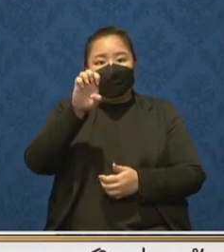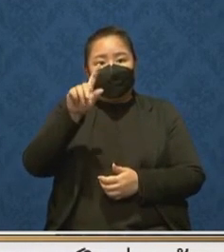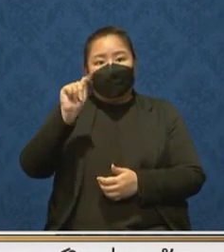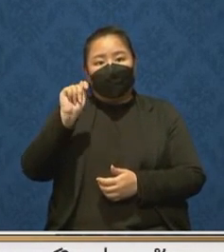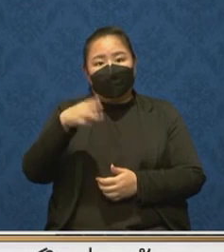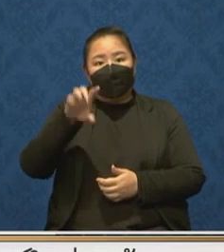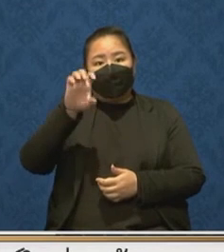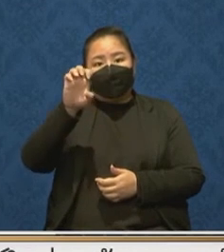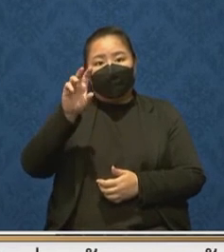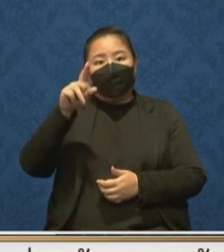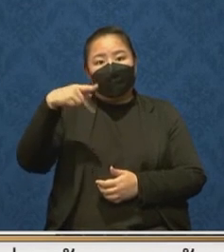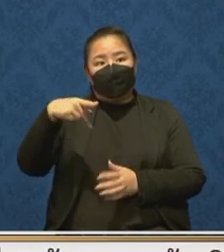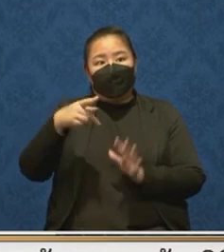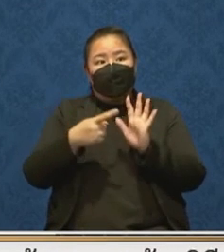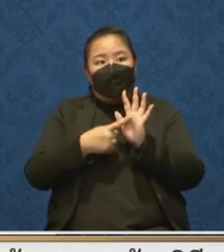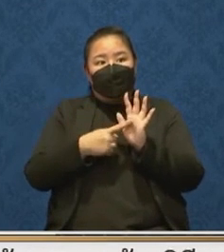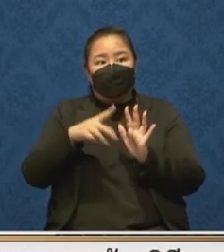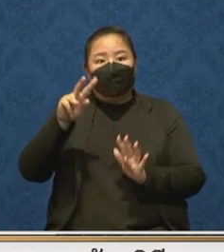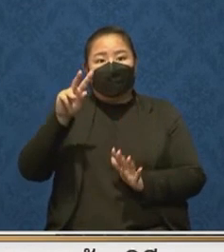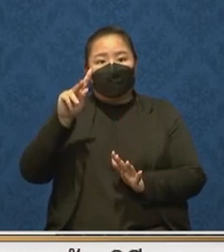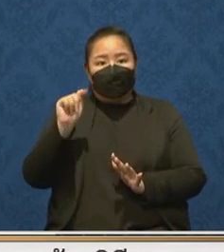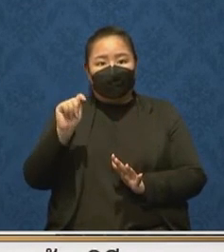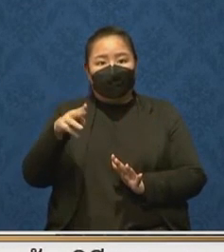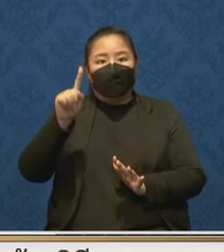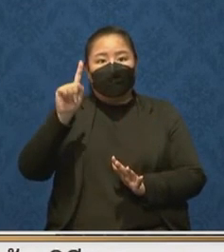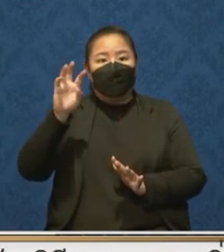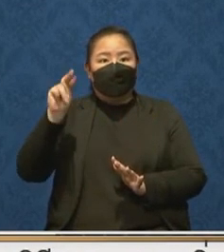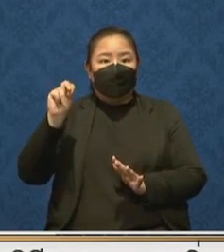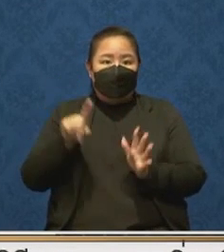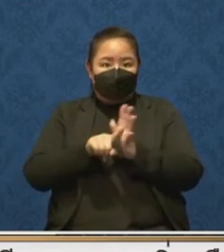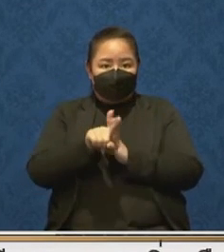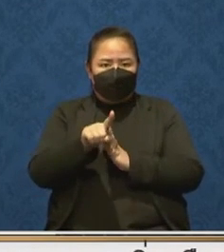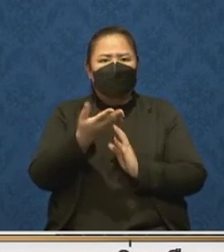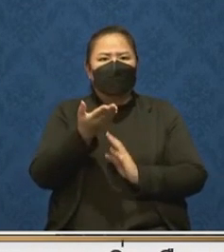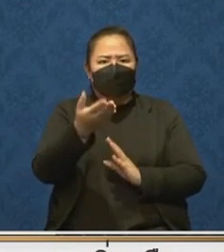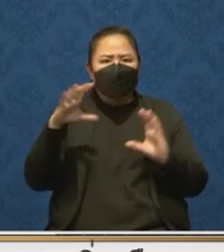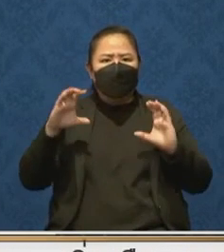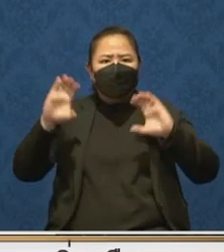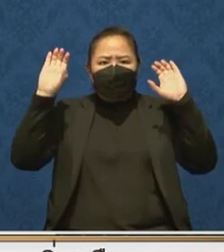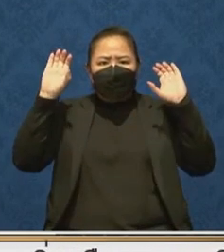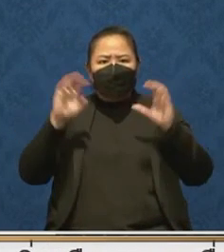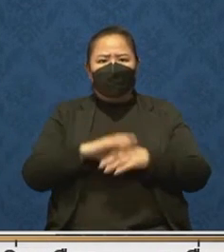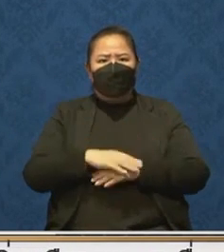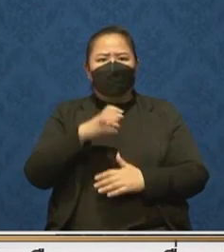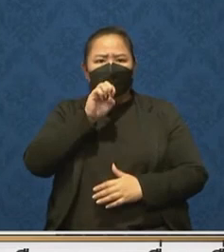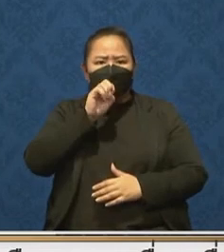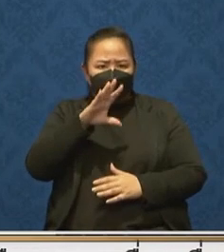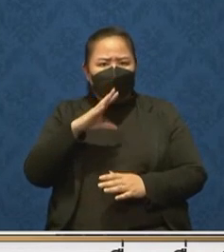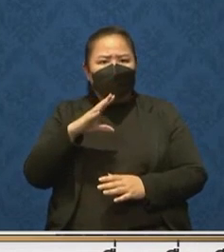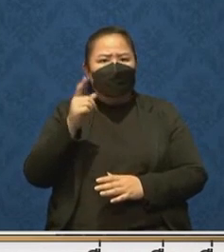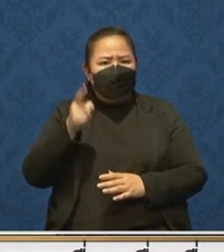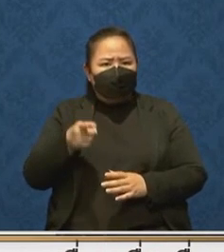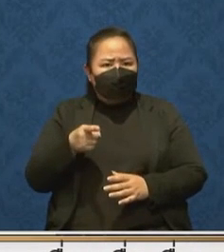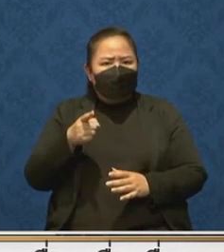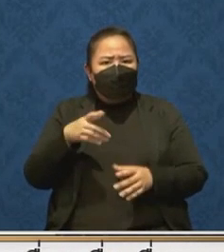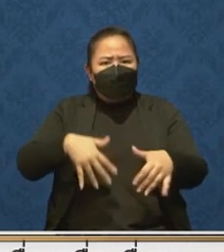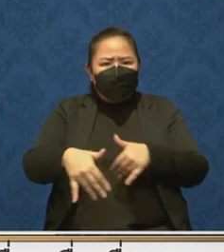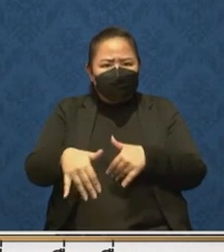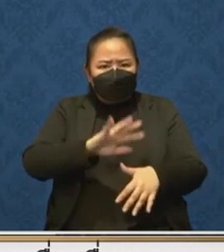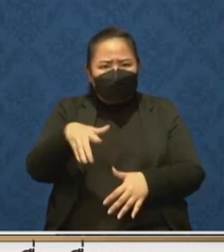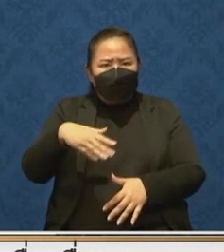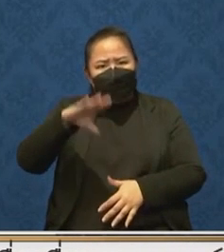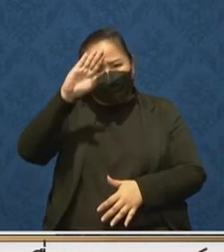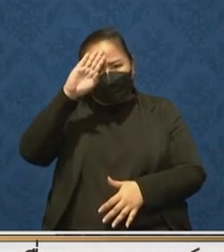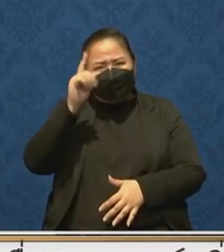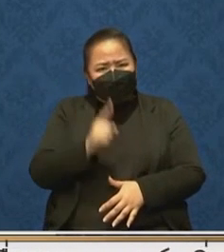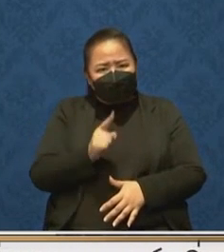์ท่านอดรนทนไม่ไหว ท่านมาวรบอกวารัฐทาบาลบอกความจริกัประชาชนหนอยวาป่วยจิๆ